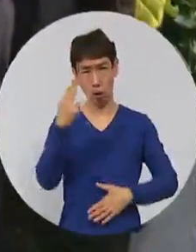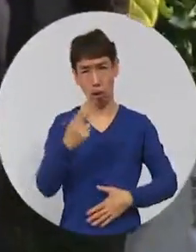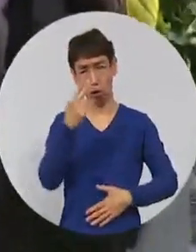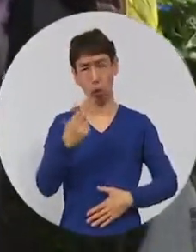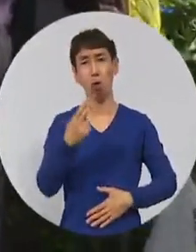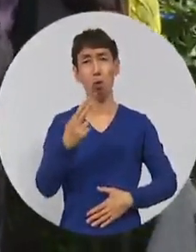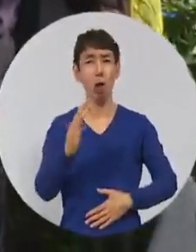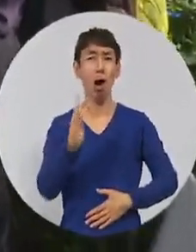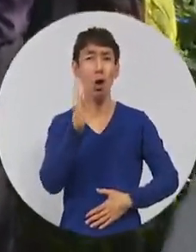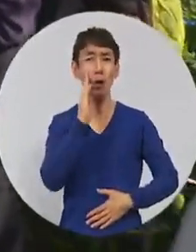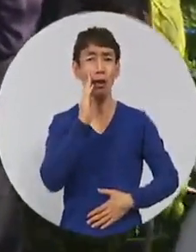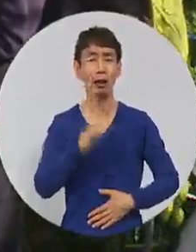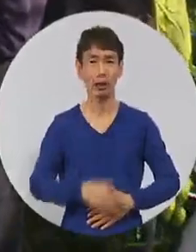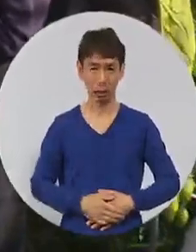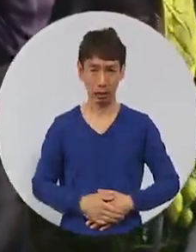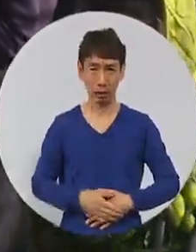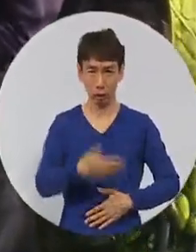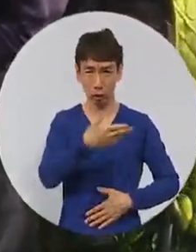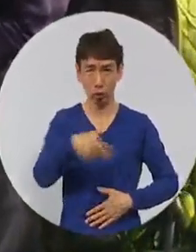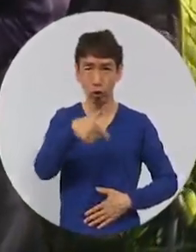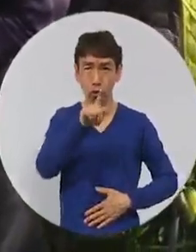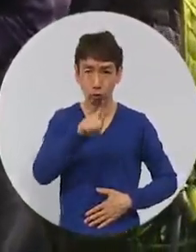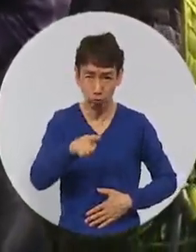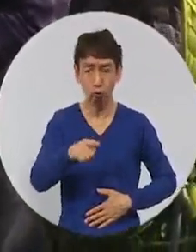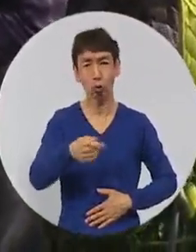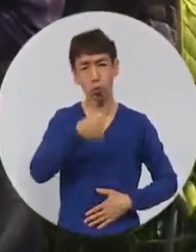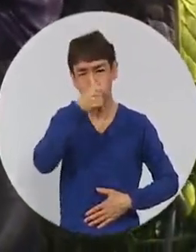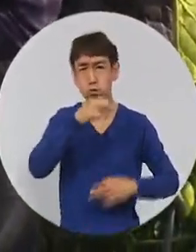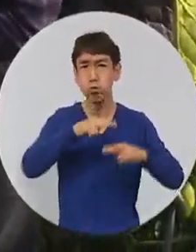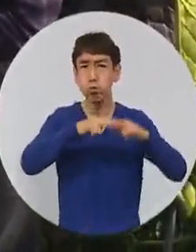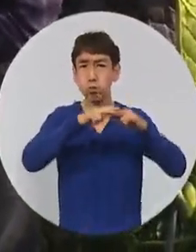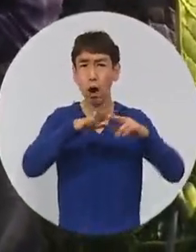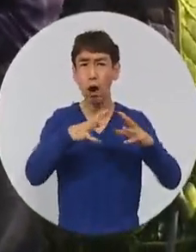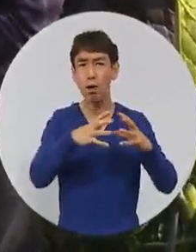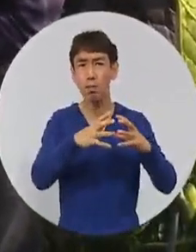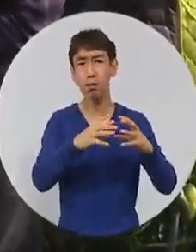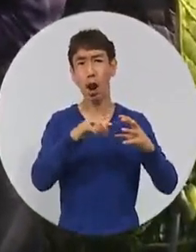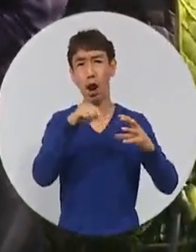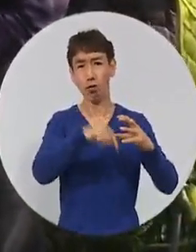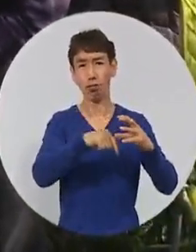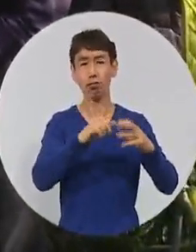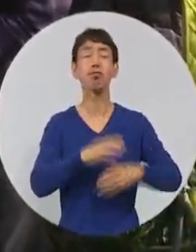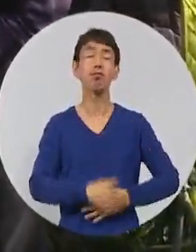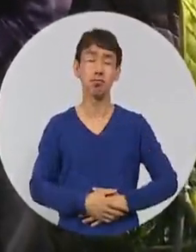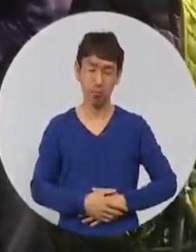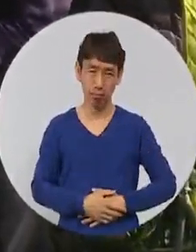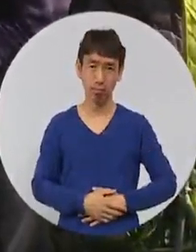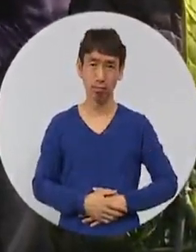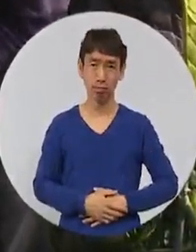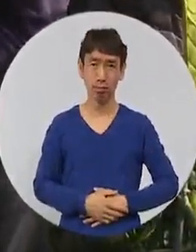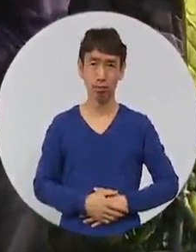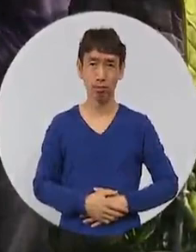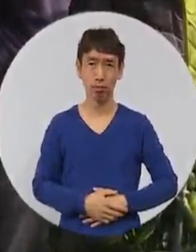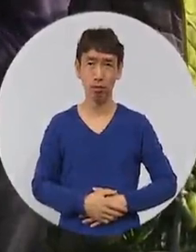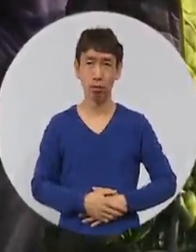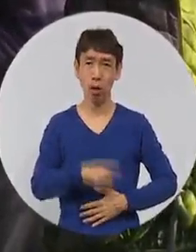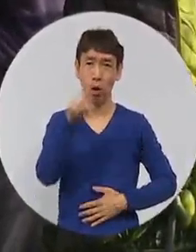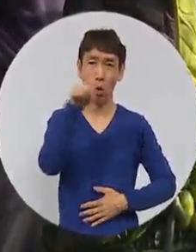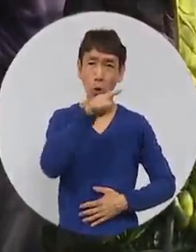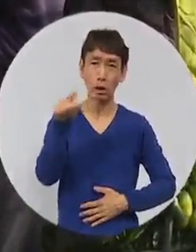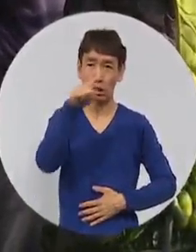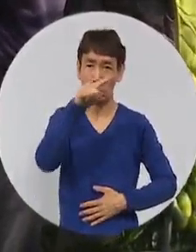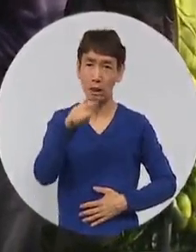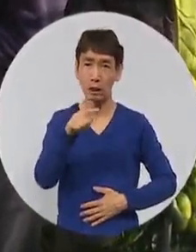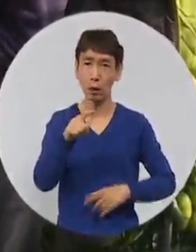ないんで、水分を切ったような作りをすると自然に出てきますけども、今あえてそんなバンバンバン